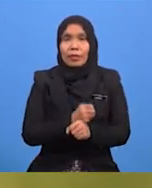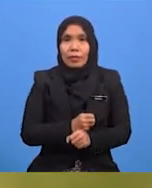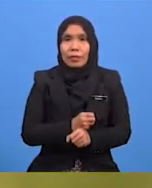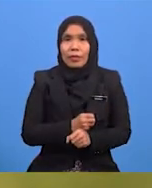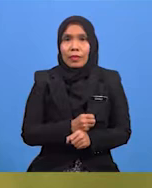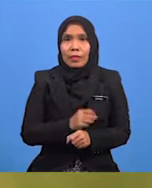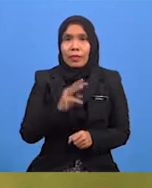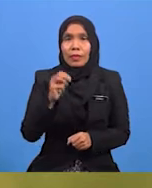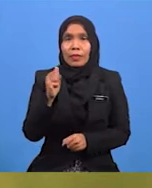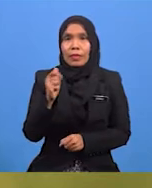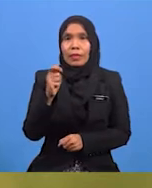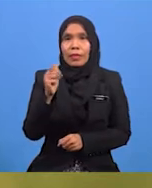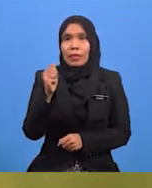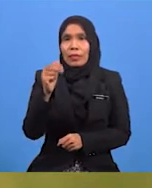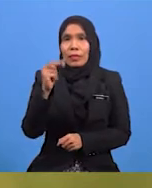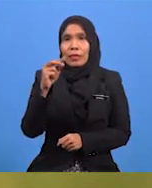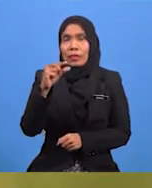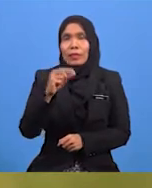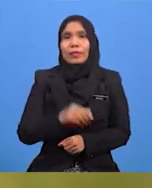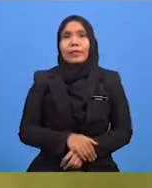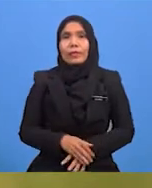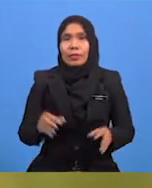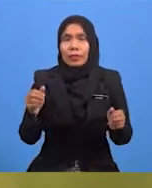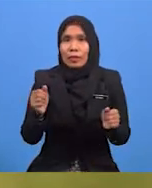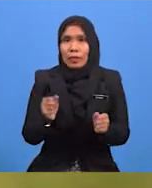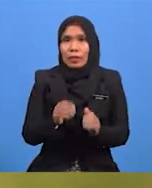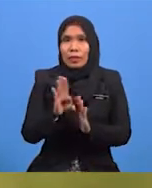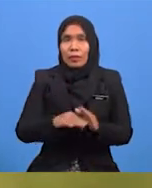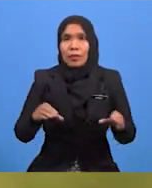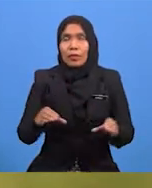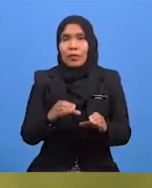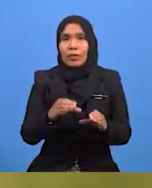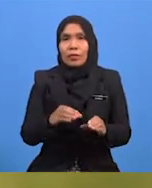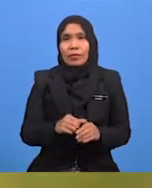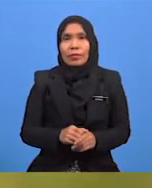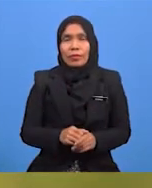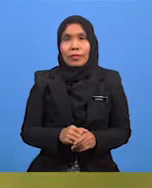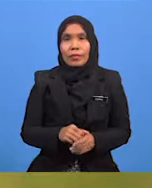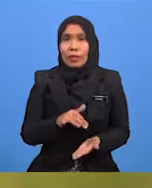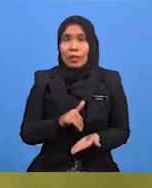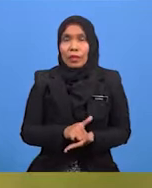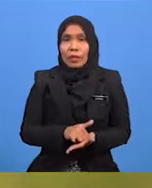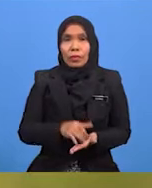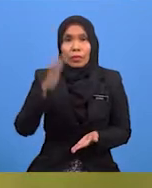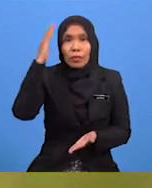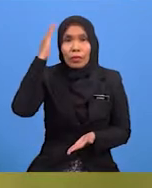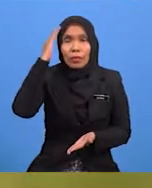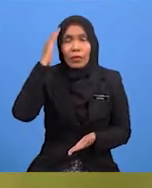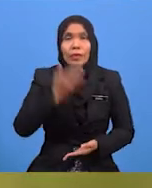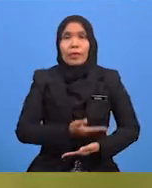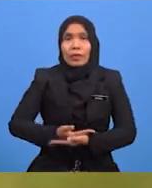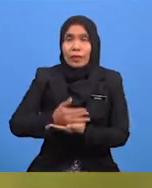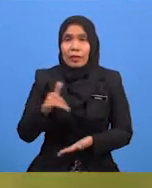dapat mematangkan diri. Dengan berbuat demikian, pemikiran anaknya akan